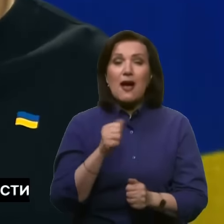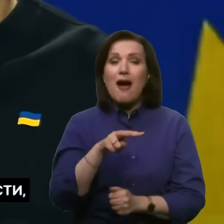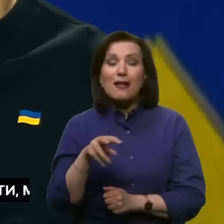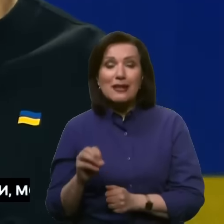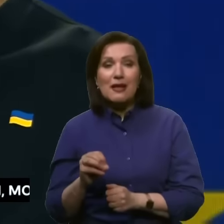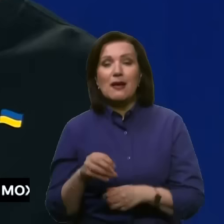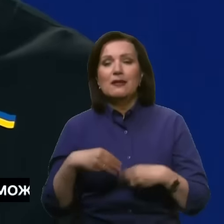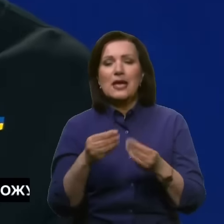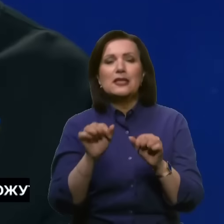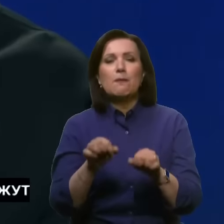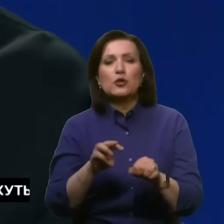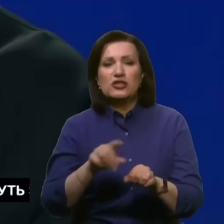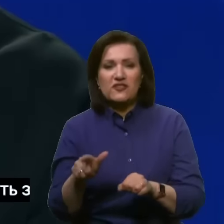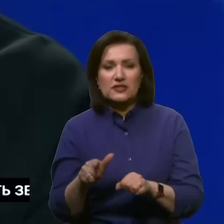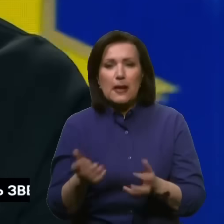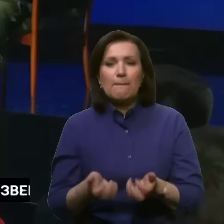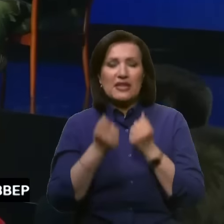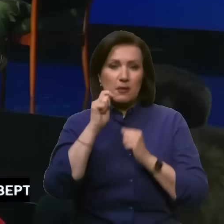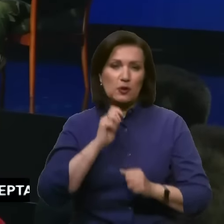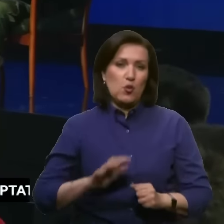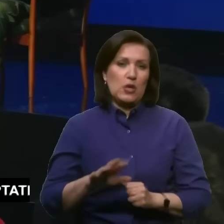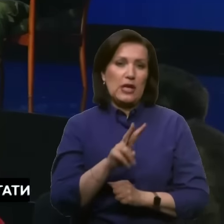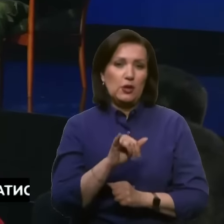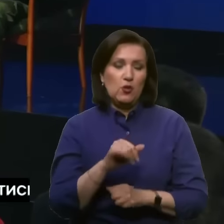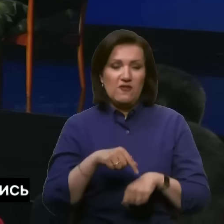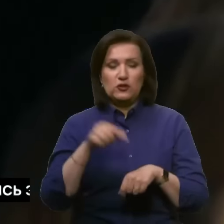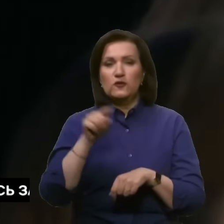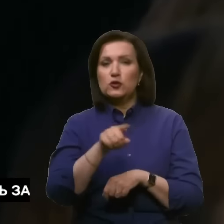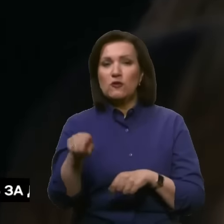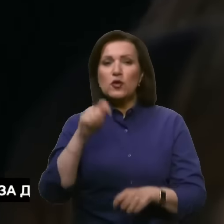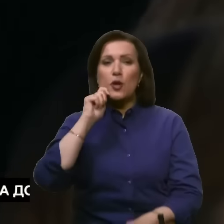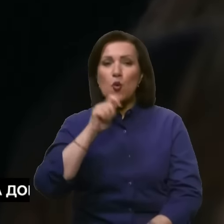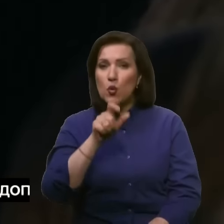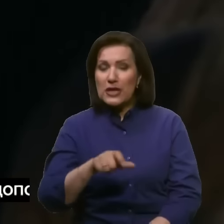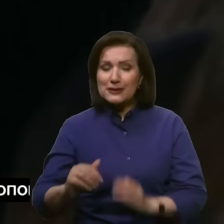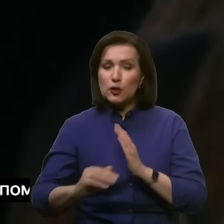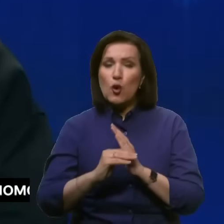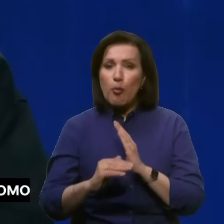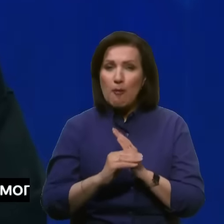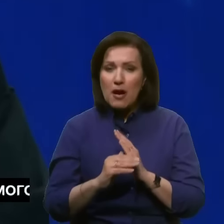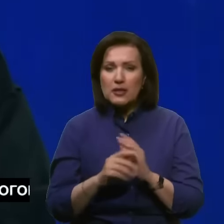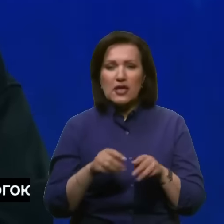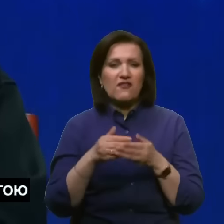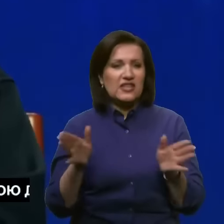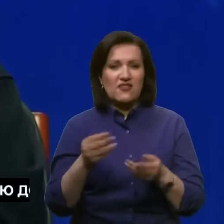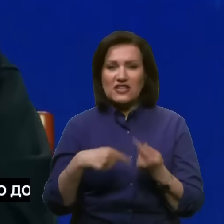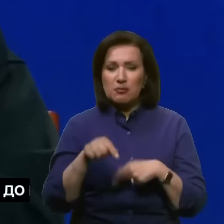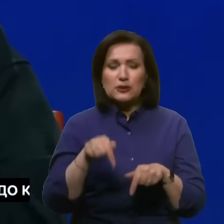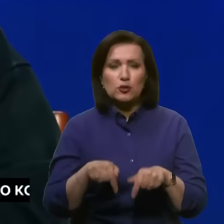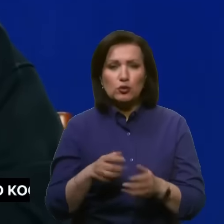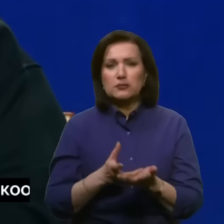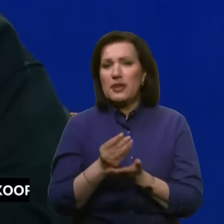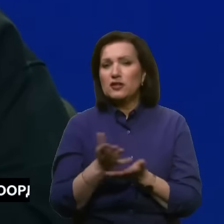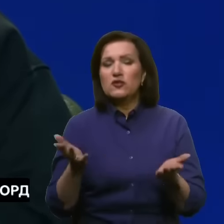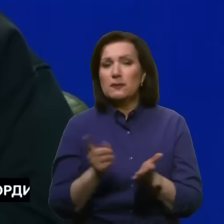Але дати їм можливість підтримувати Україну, відчувати, що вони українці, допомагати, відкривати бізнеси тут,